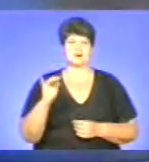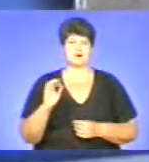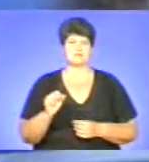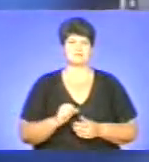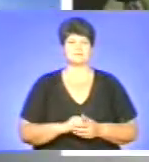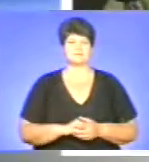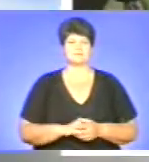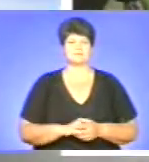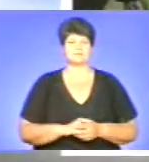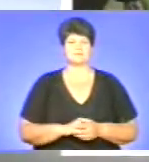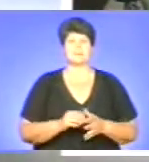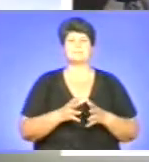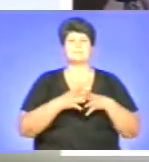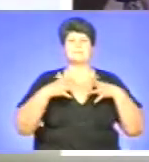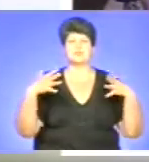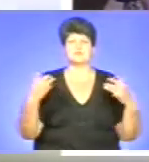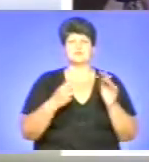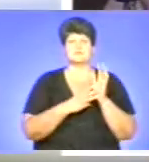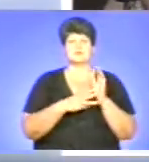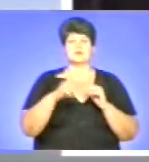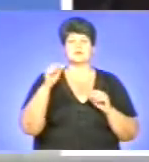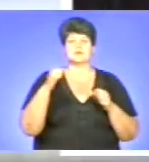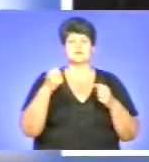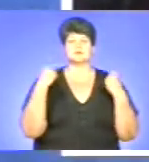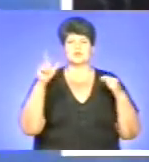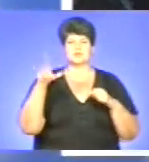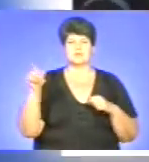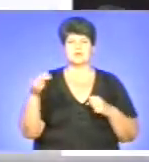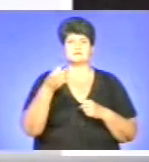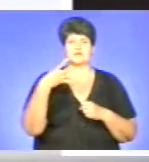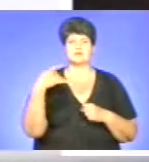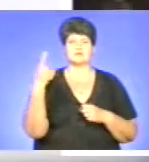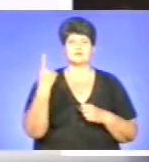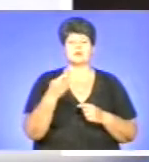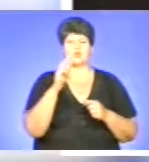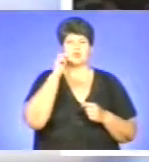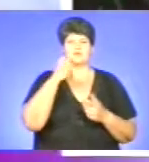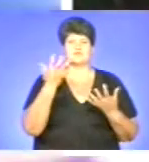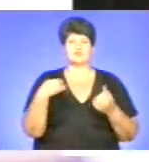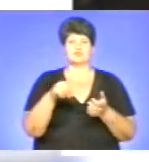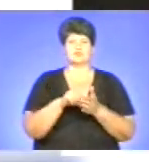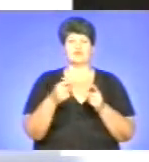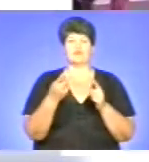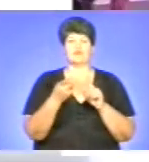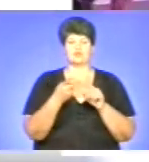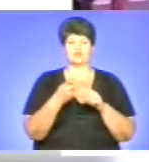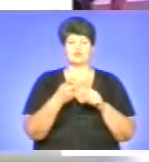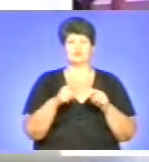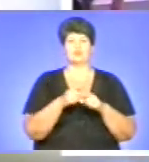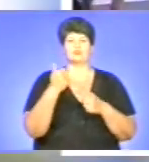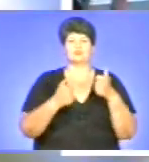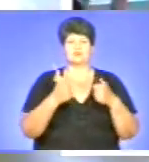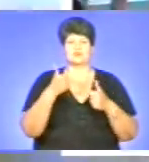пасічника понад 80 спортсменів з 15 областей України взяли участь у другому відкритому турнірі І